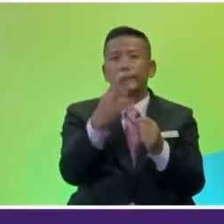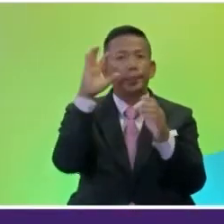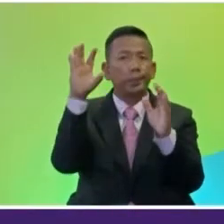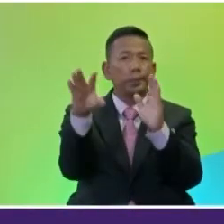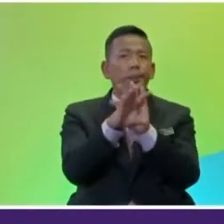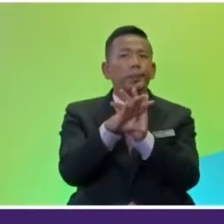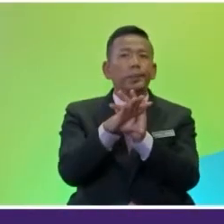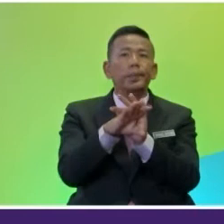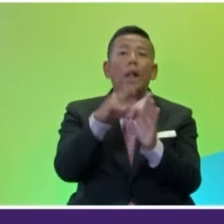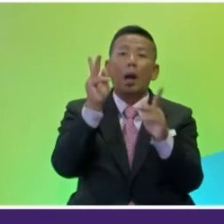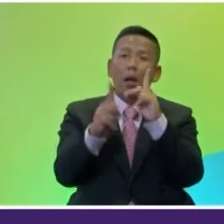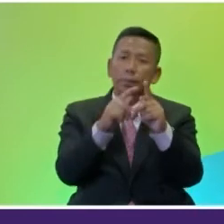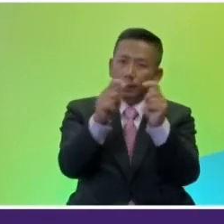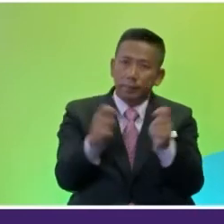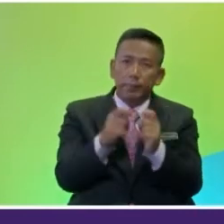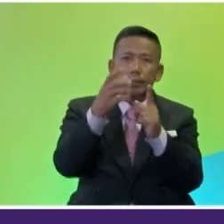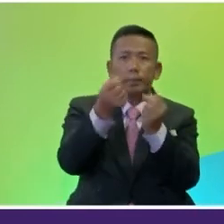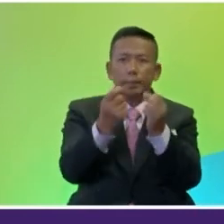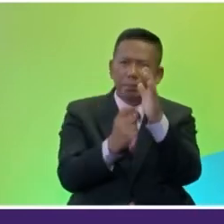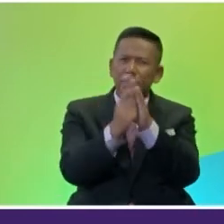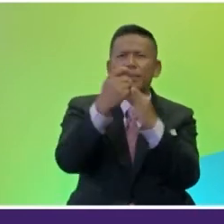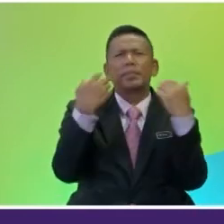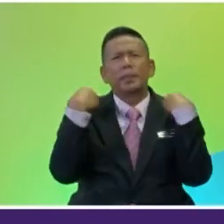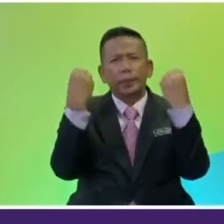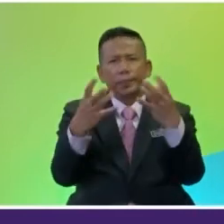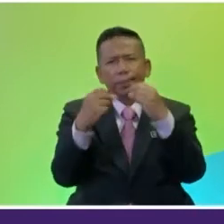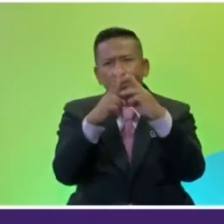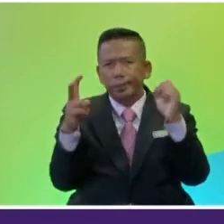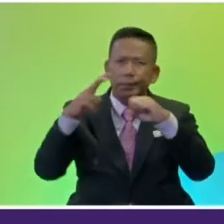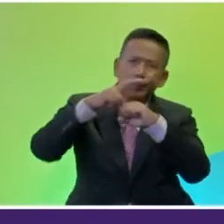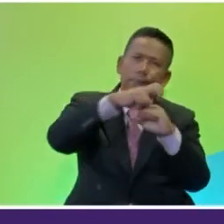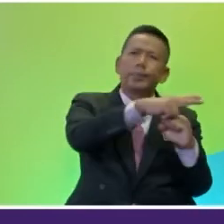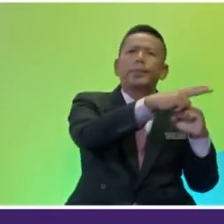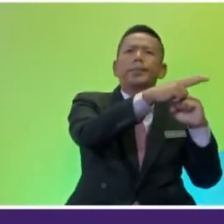sudah di tempat yang kelembaban tinggi Nampak tak ada banyak mikroorganisme